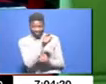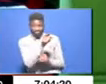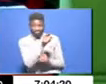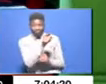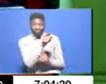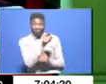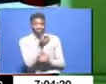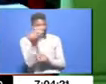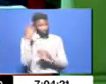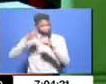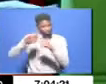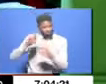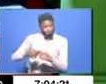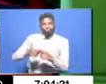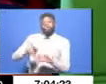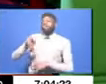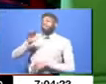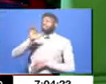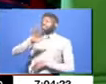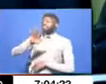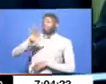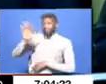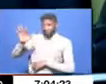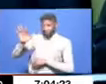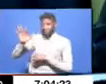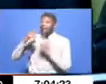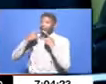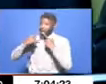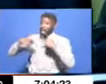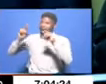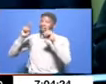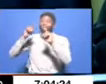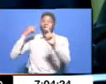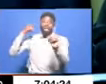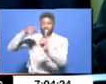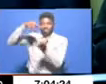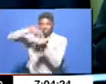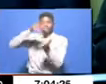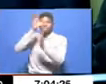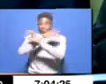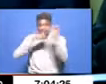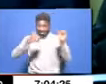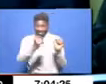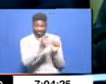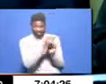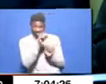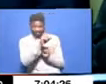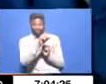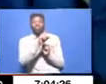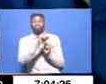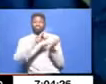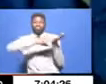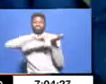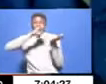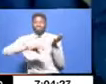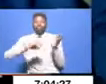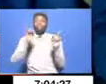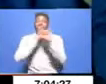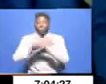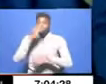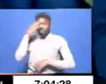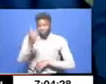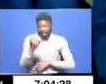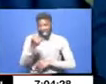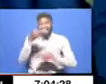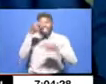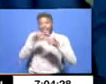55 waliotangaza azma yao ya kuwania urais wameondolewa kwenye kinyang'anyiro hicho baada ya kukosa kuwasilisha majina ya